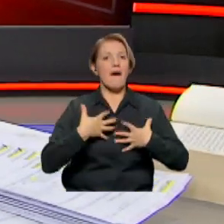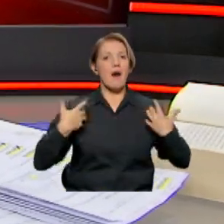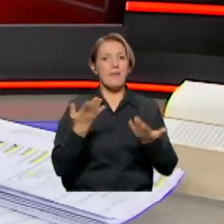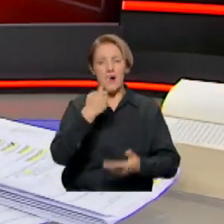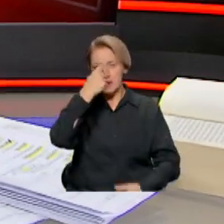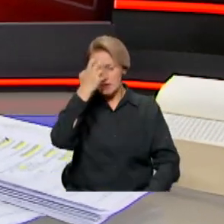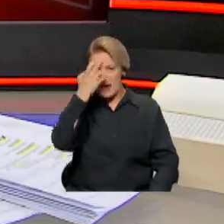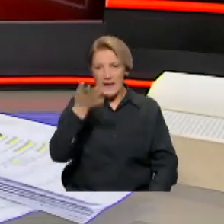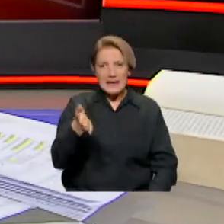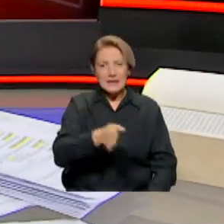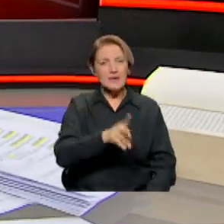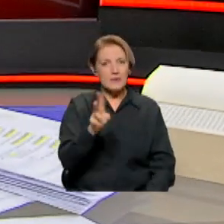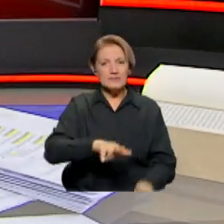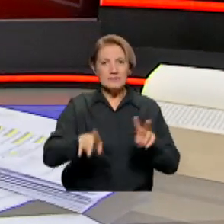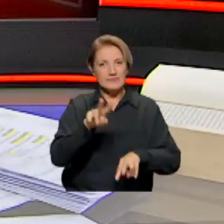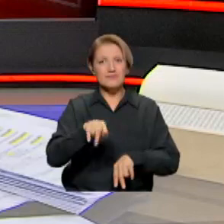şehitlerimize